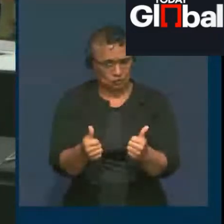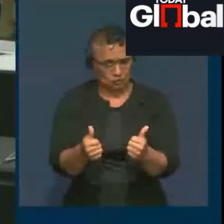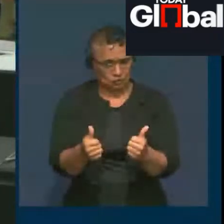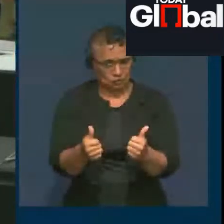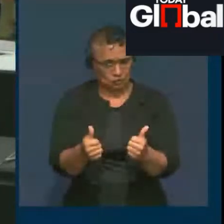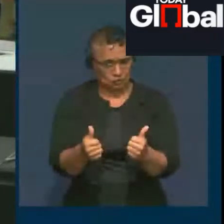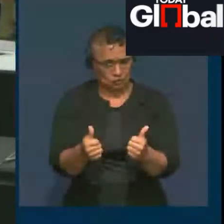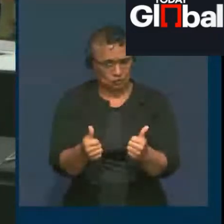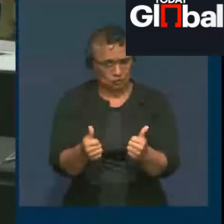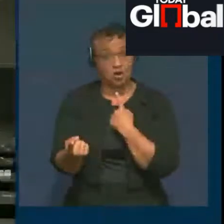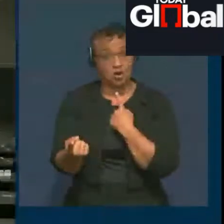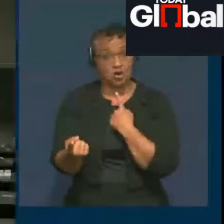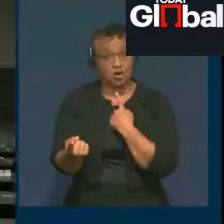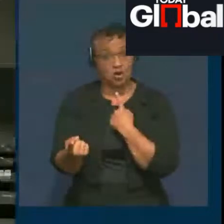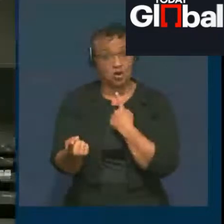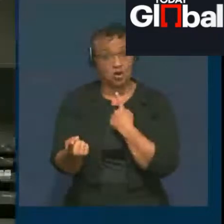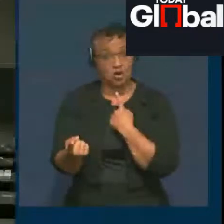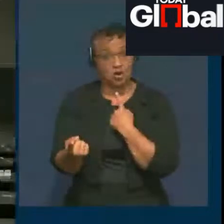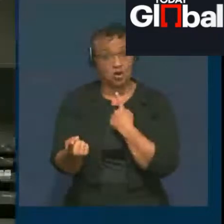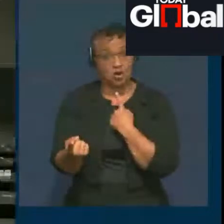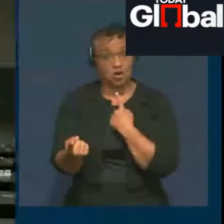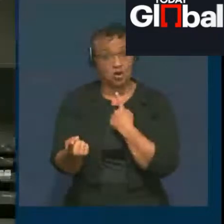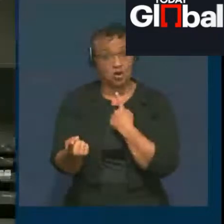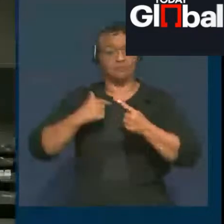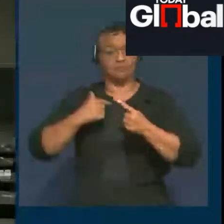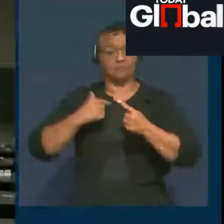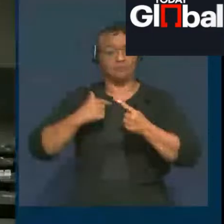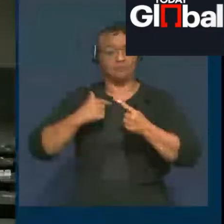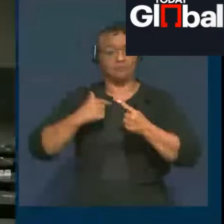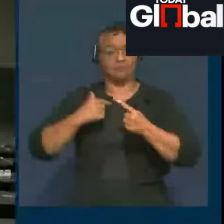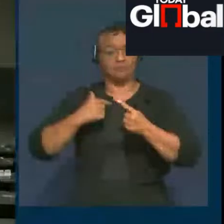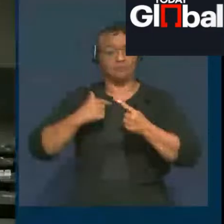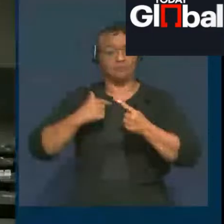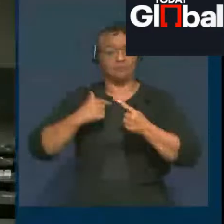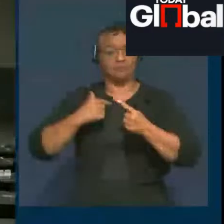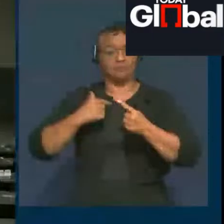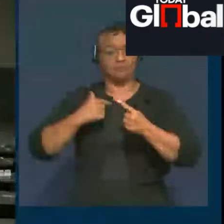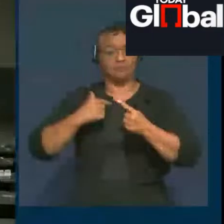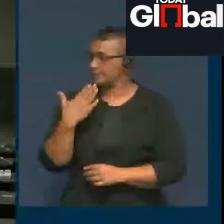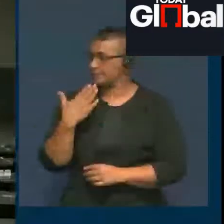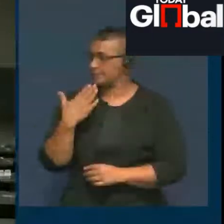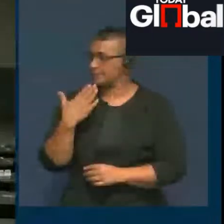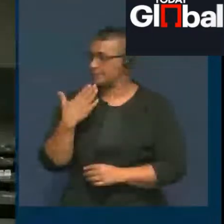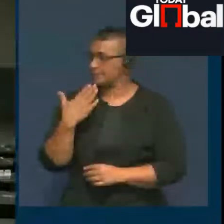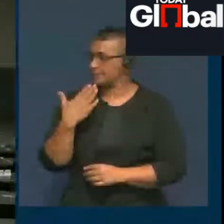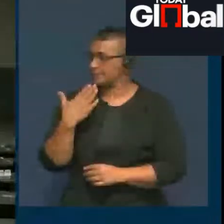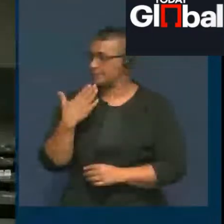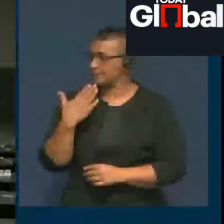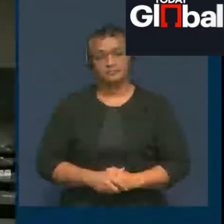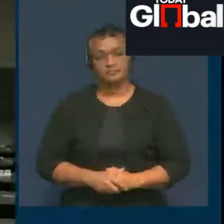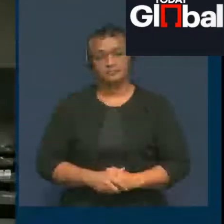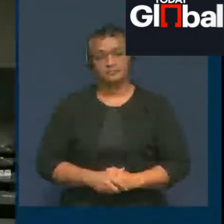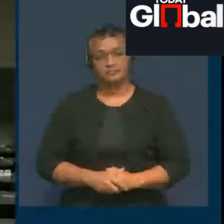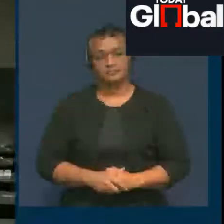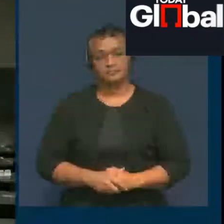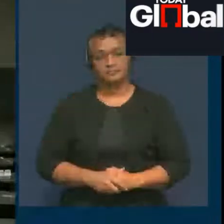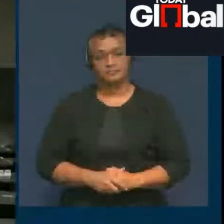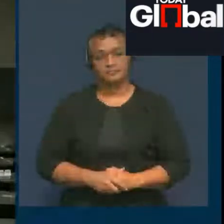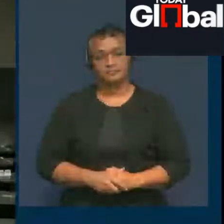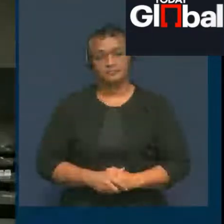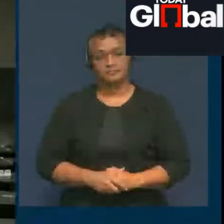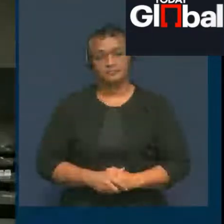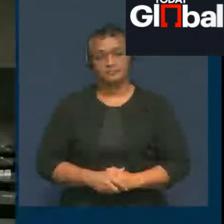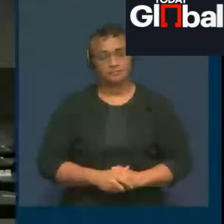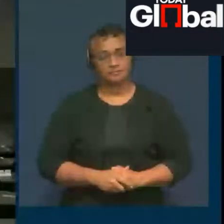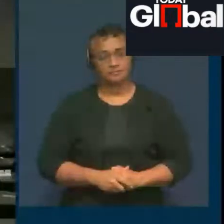further questions. Thank you. Thank you so much. يرجى بيان التدابير المتخذة لوقف لموضوع